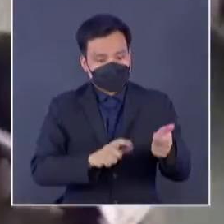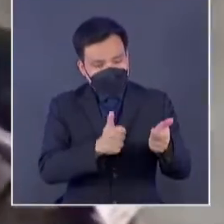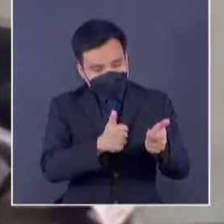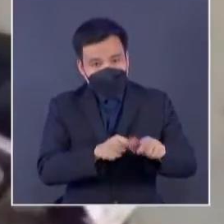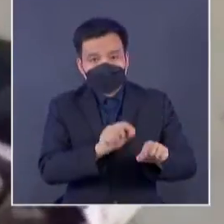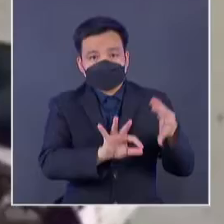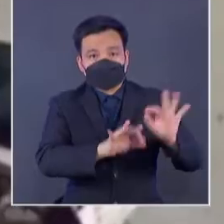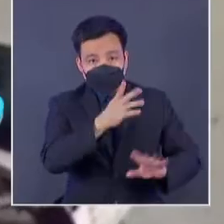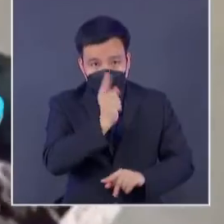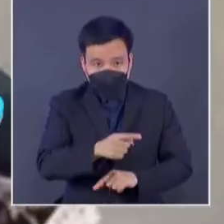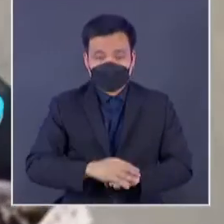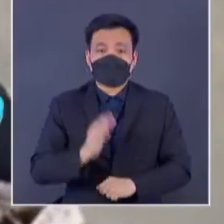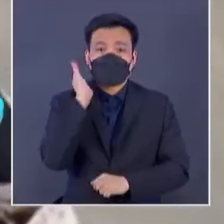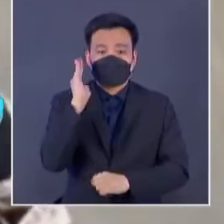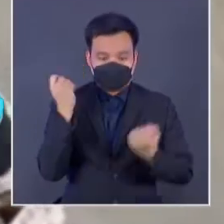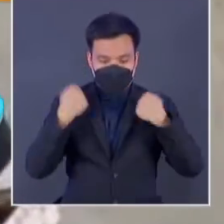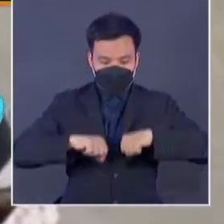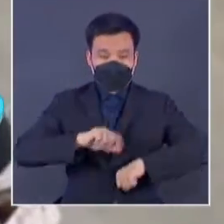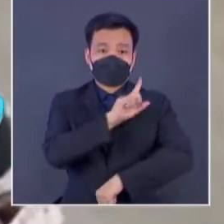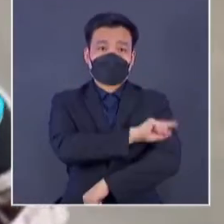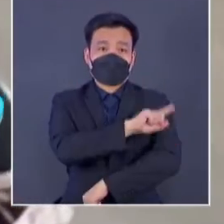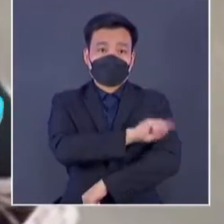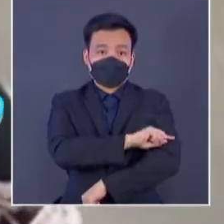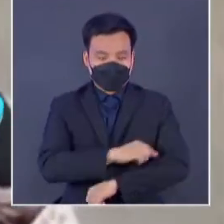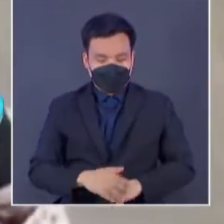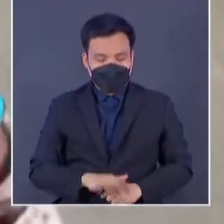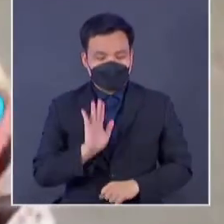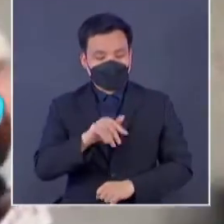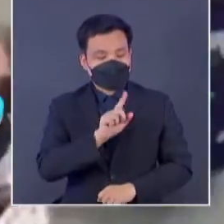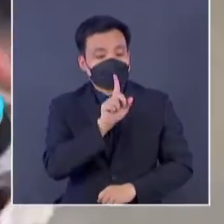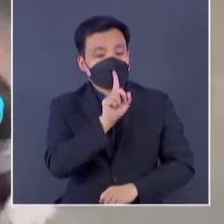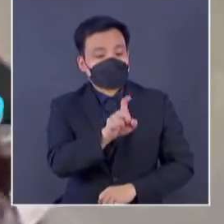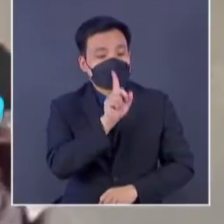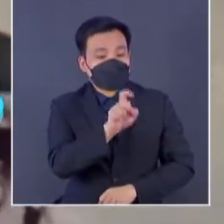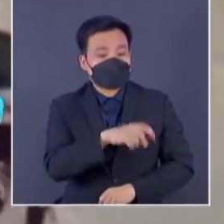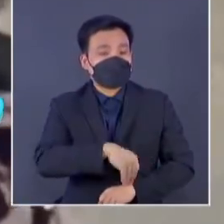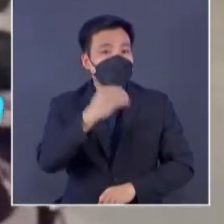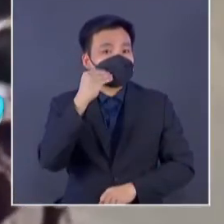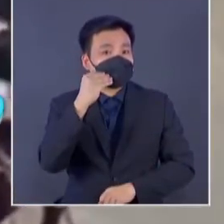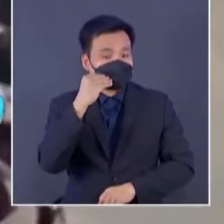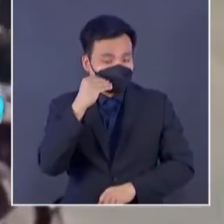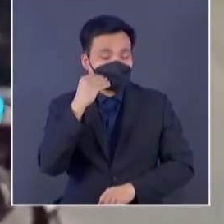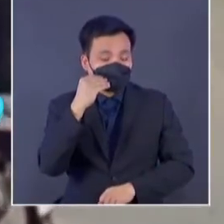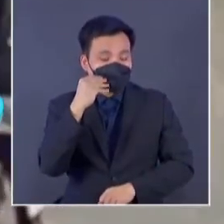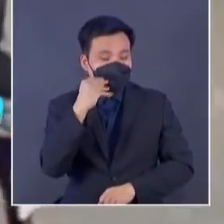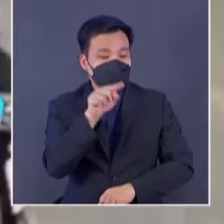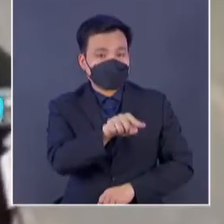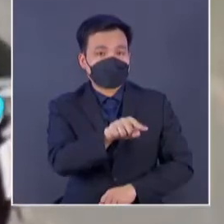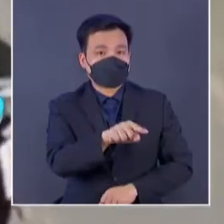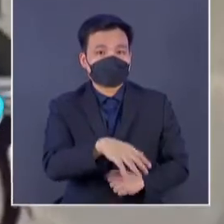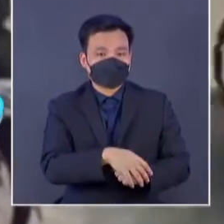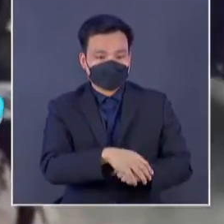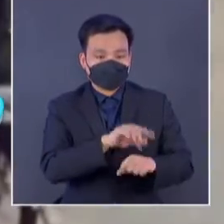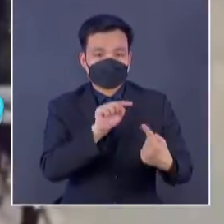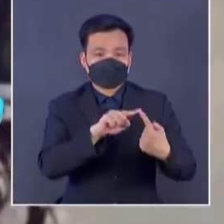ผู้ชายเสื้อสีขาวครับเข้ามาสอบถามที่บ้านของนายพรอนันต์วงศรีมาอนันต์ครับเป็นผู้อำนวยการก